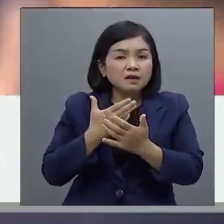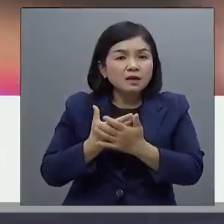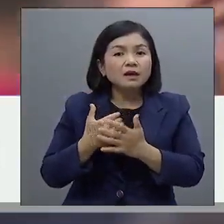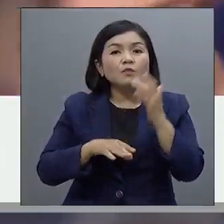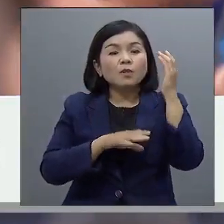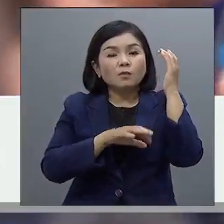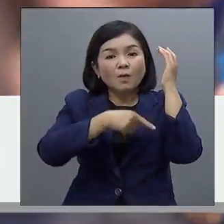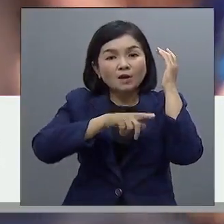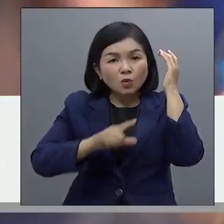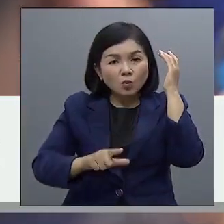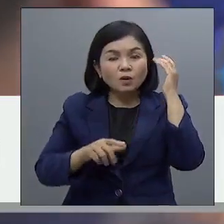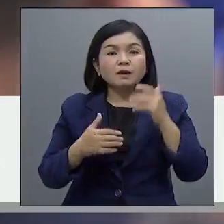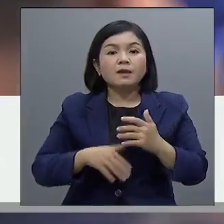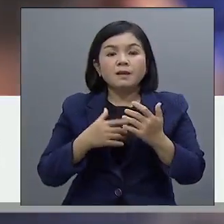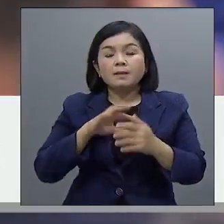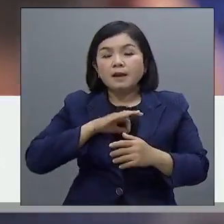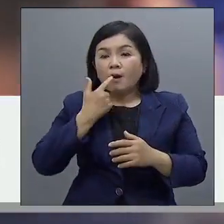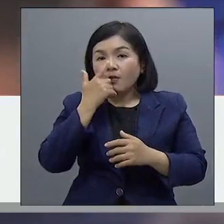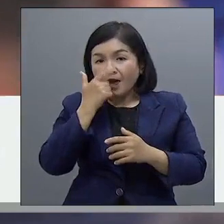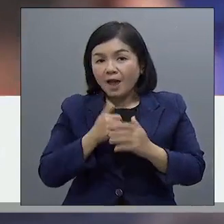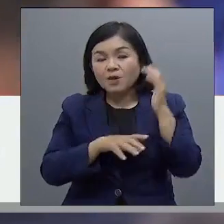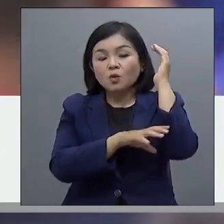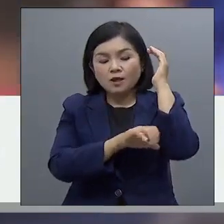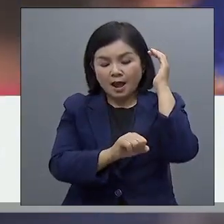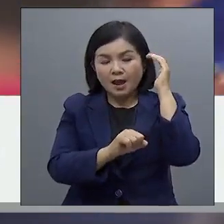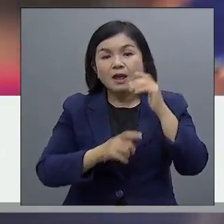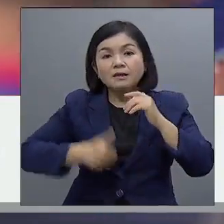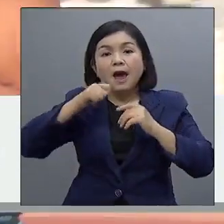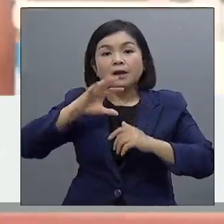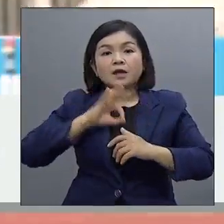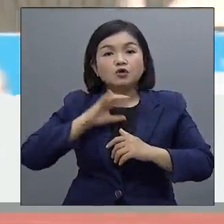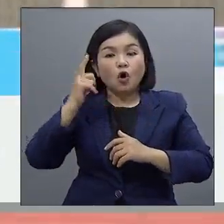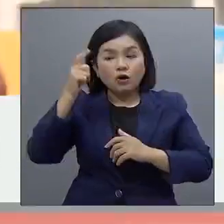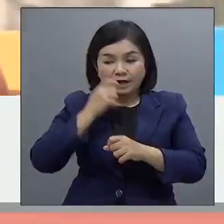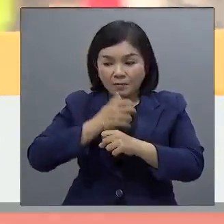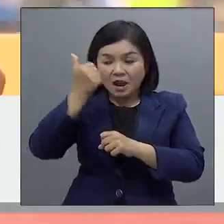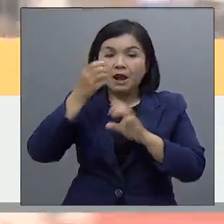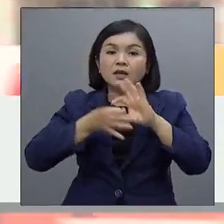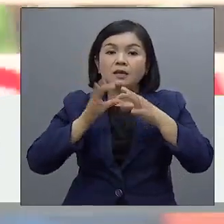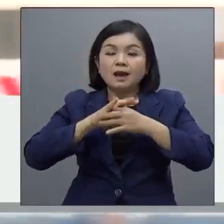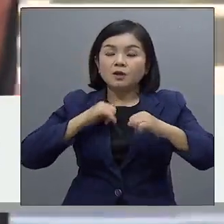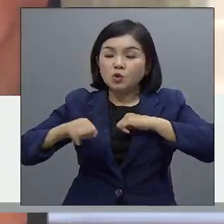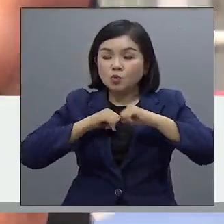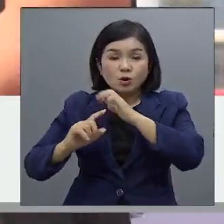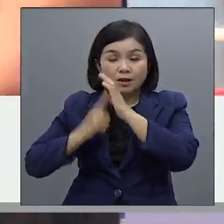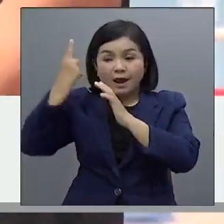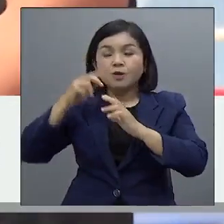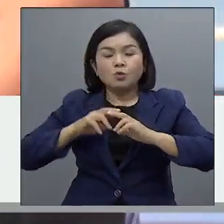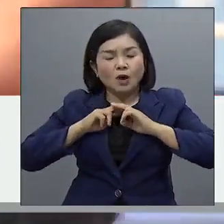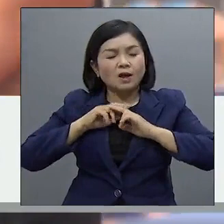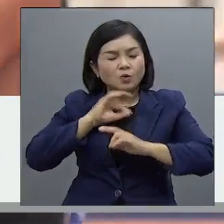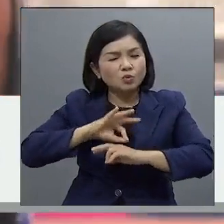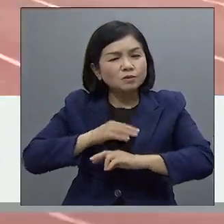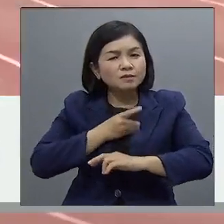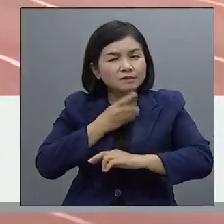าหลังคว้าเหรียญทองครับเทพปิวภูริพลก็บอกว่าดีใจที่คว้าเหรียญทองกีฬาเยาวชนแห่งชาติได้เป็นครั้งแรกนะครับและก็อยากให้สถิติ